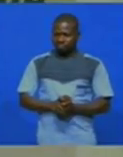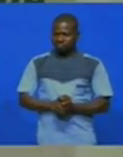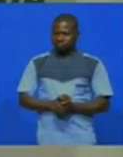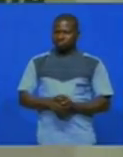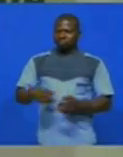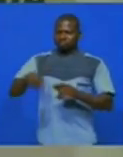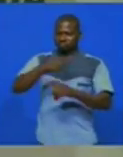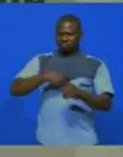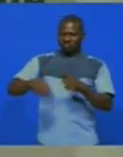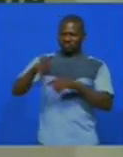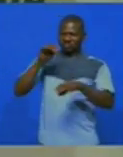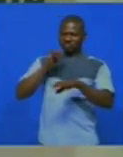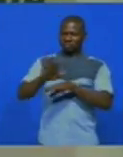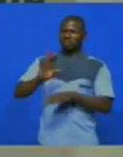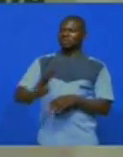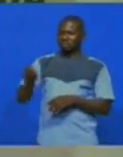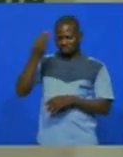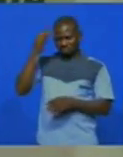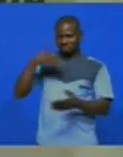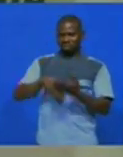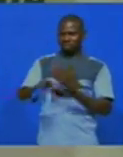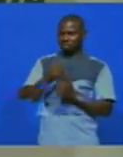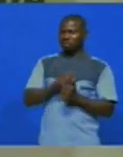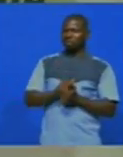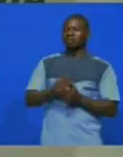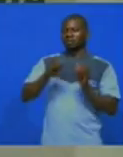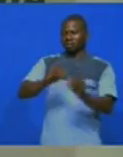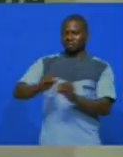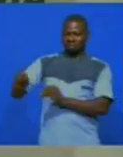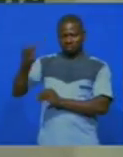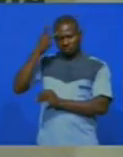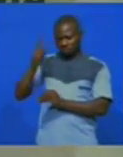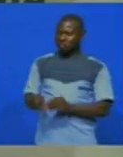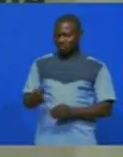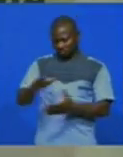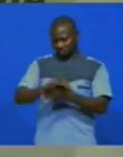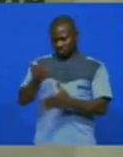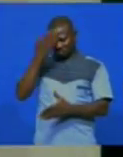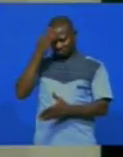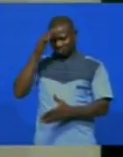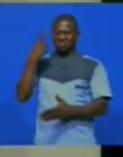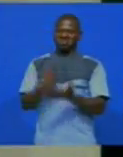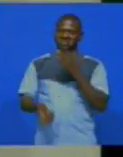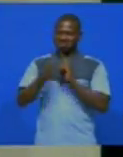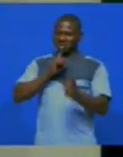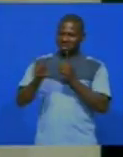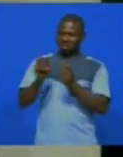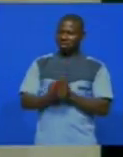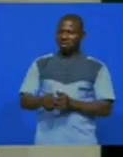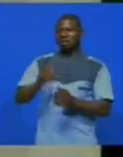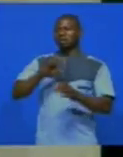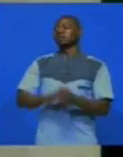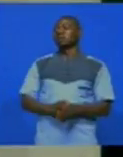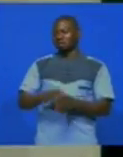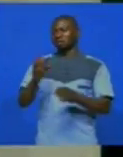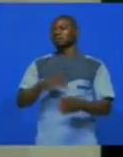dans les régions, l'opposition politique croit savoir ce que c'est. Une campagne électorale avant l'heure, clame le CFOP, comme c'est écrit